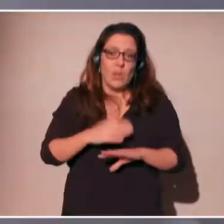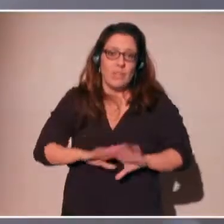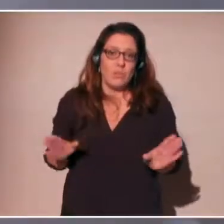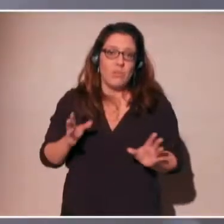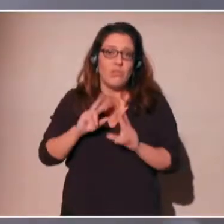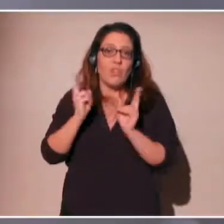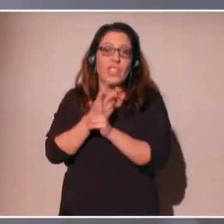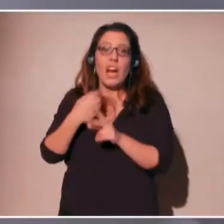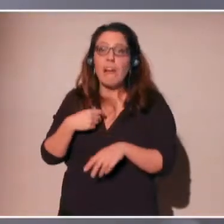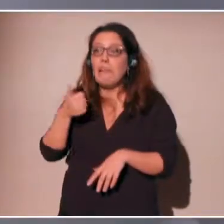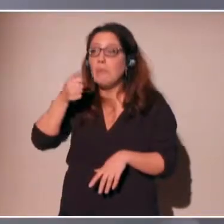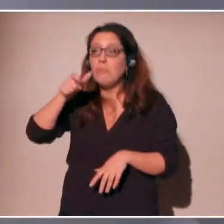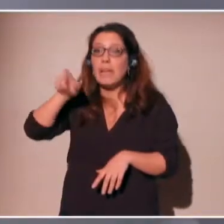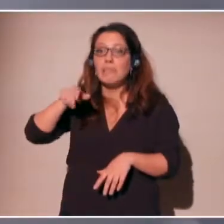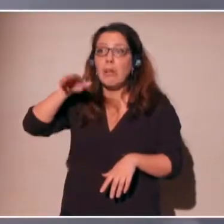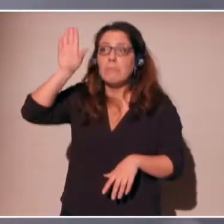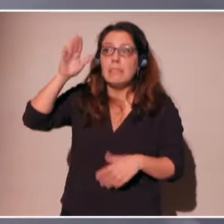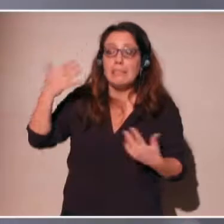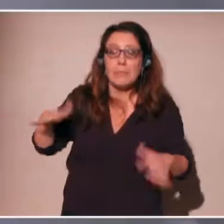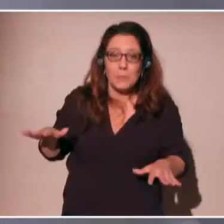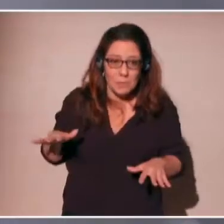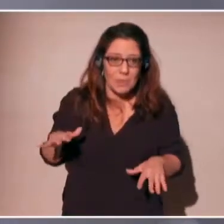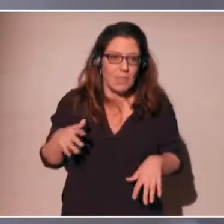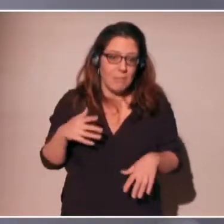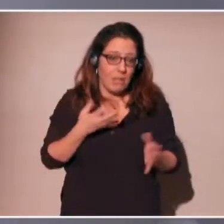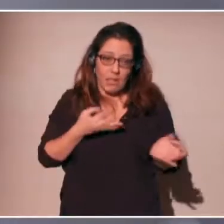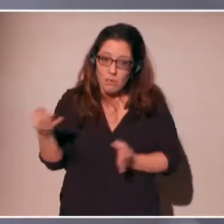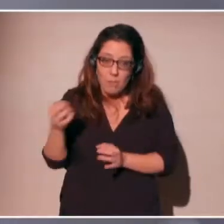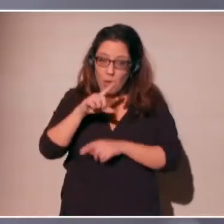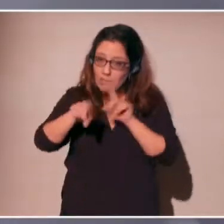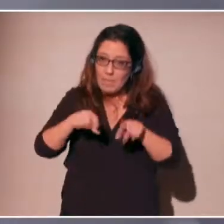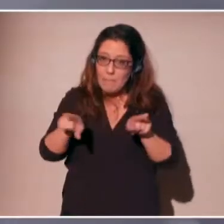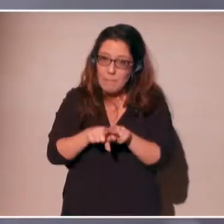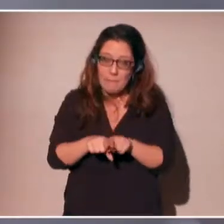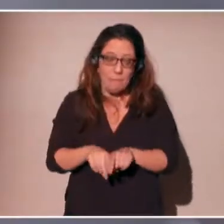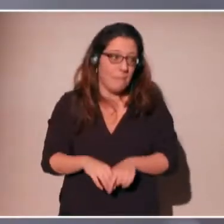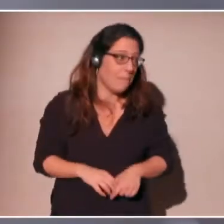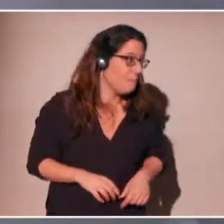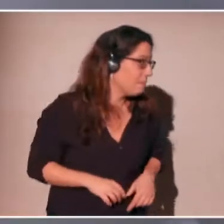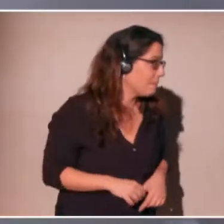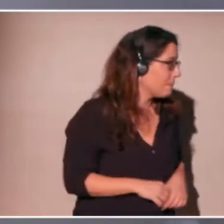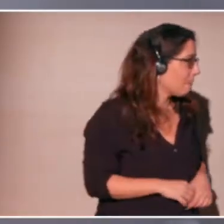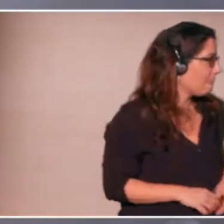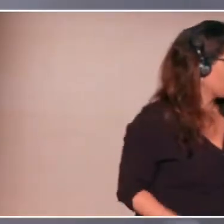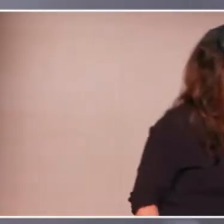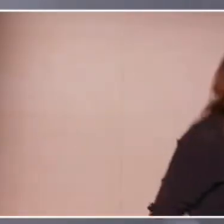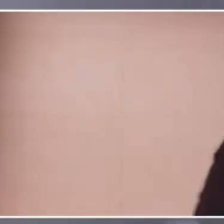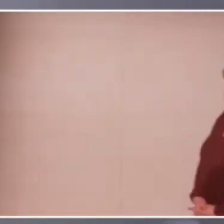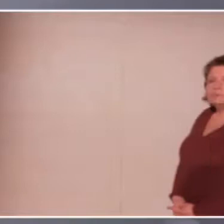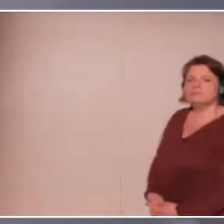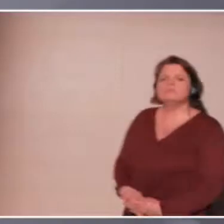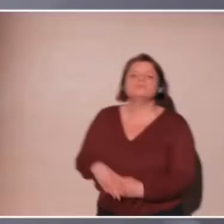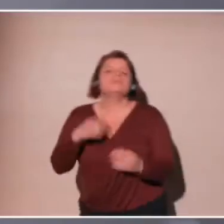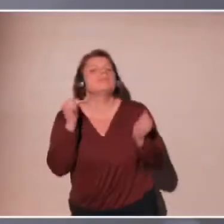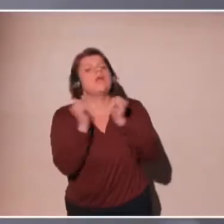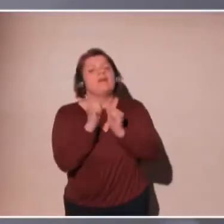main avec moi. Et je l'ai fait régulièrement et je le fais sur tous les services. Avec RGPD, ce sera plus rapide, ce sera immédiat, ce